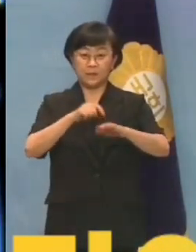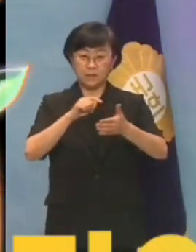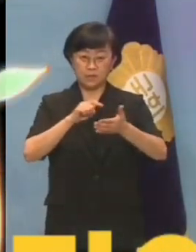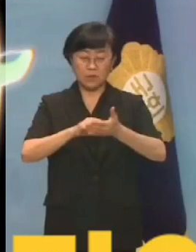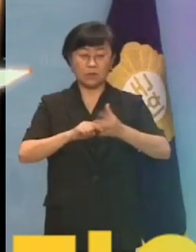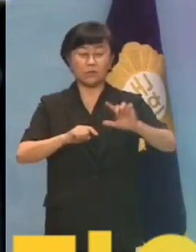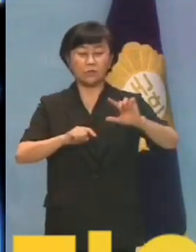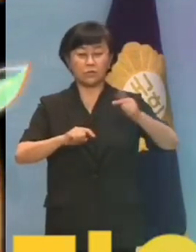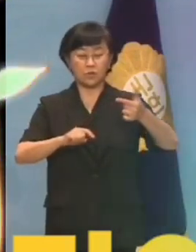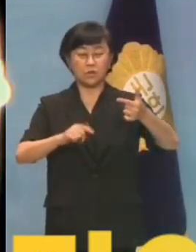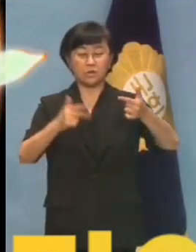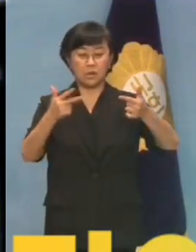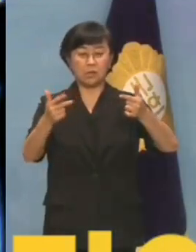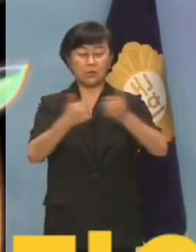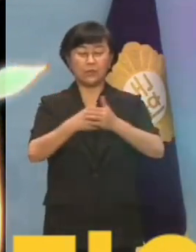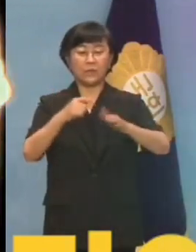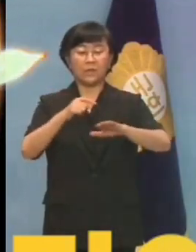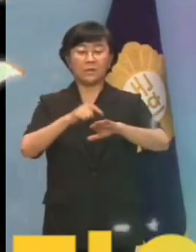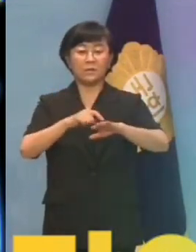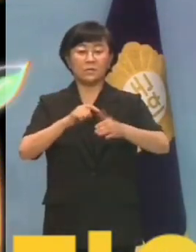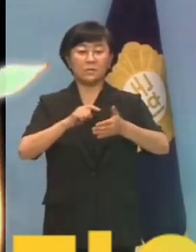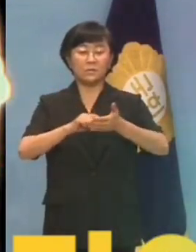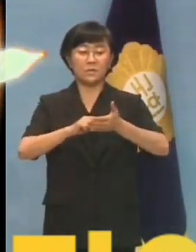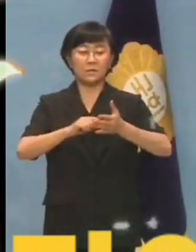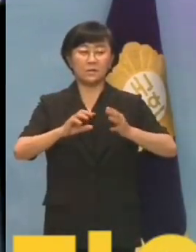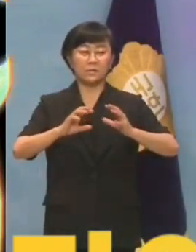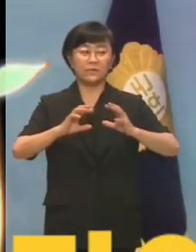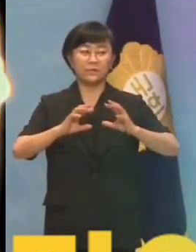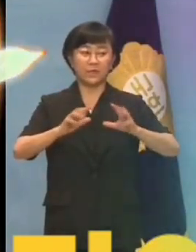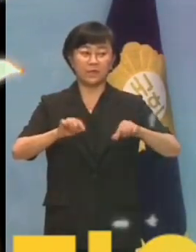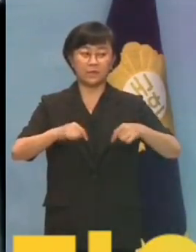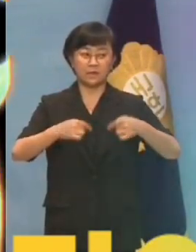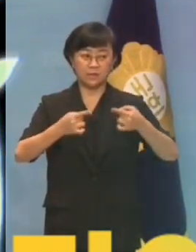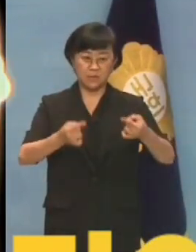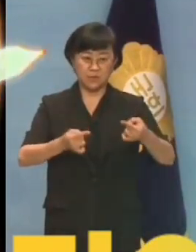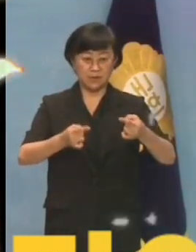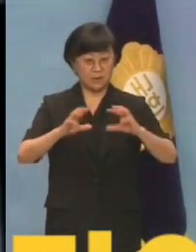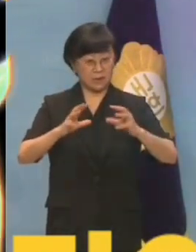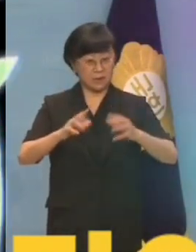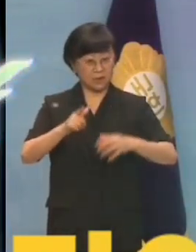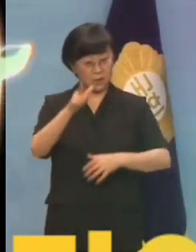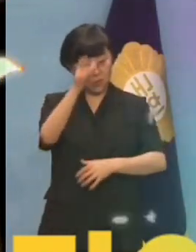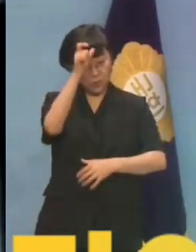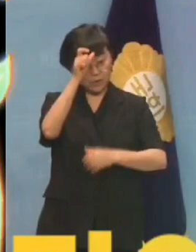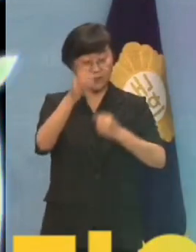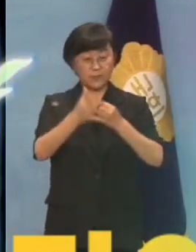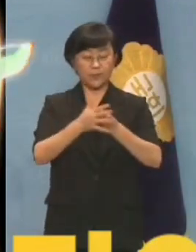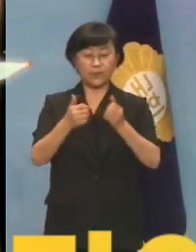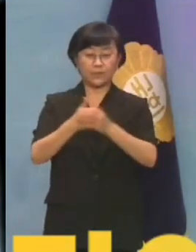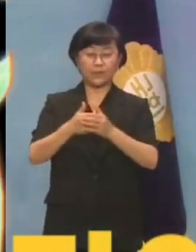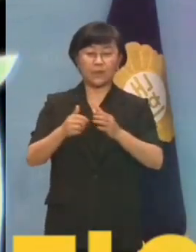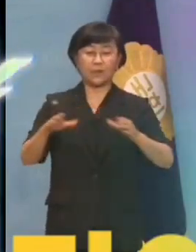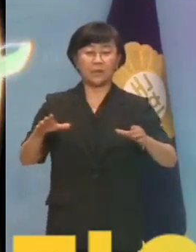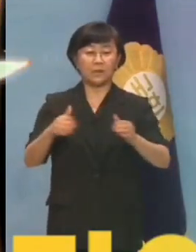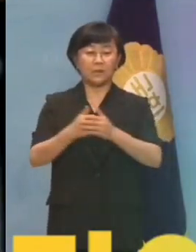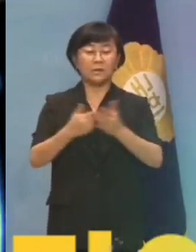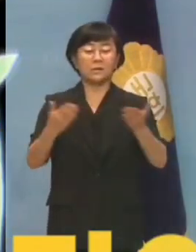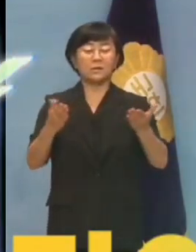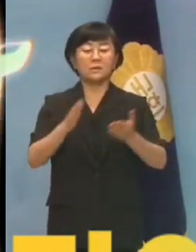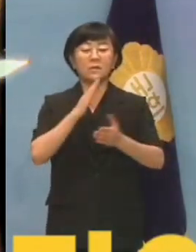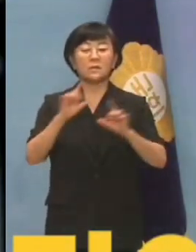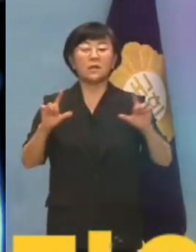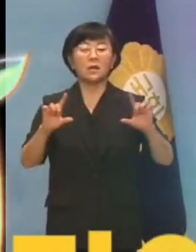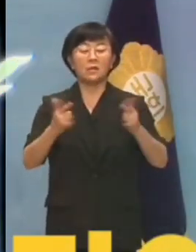심리적 G7에 이어 심리적 참전국이라 우길 참이었습니까? 차관이 사실이 아니라고